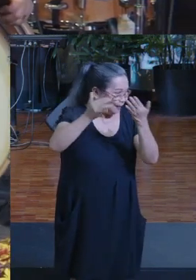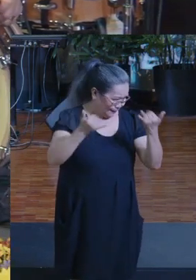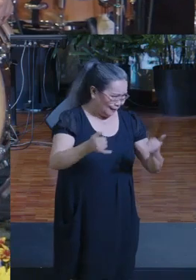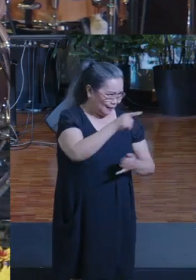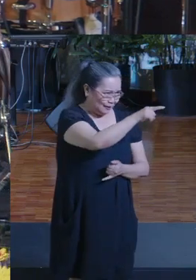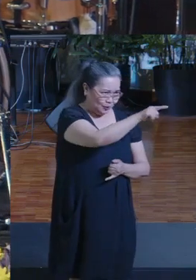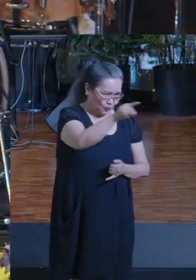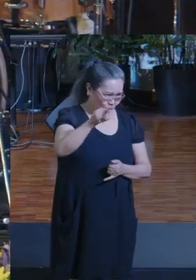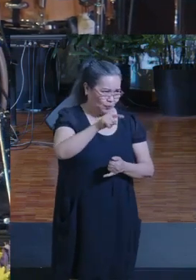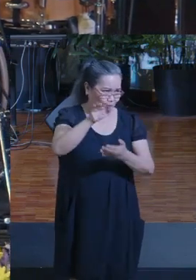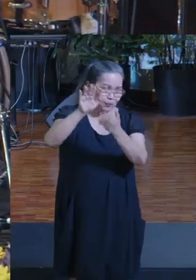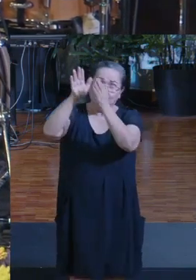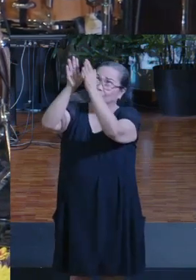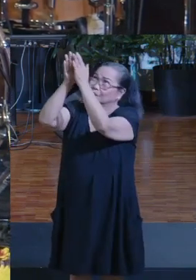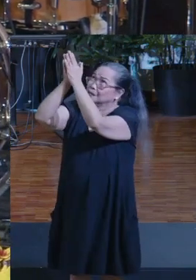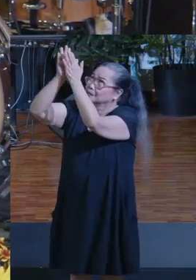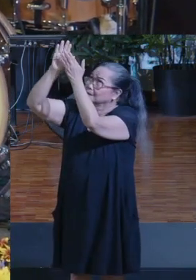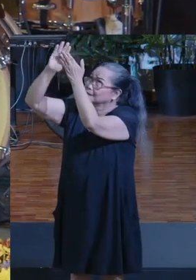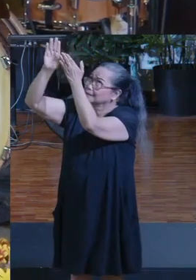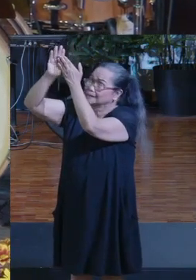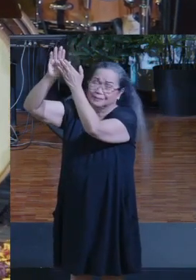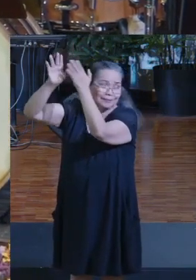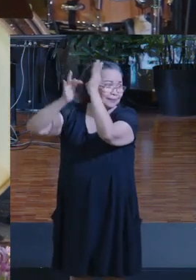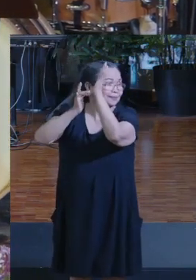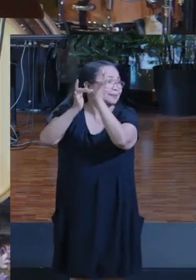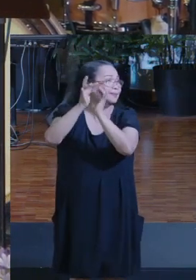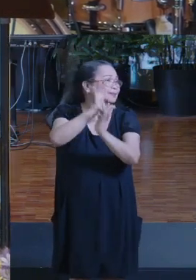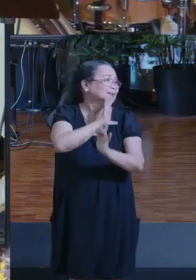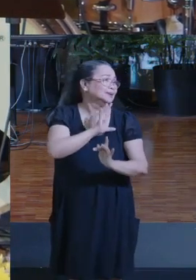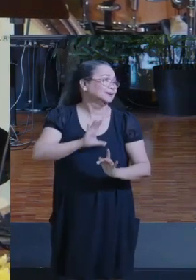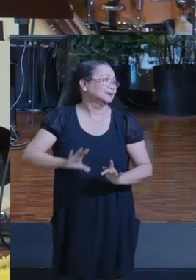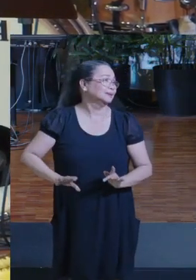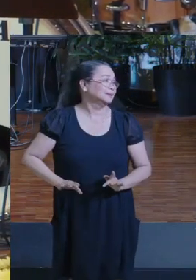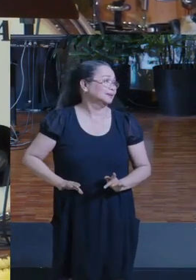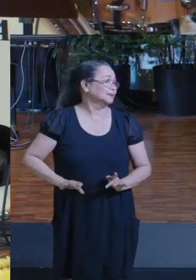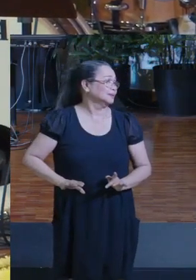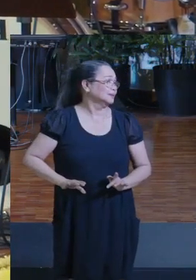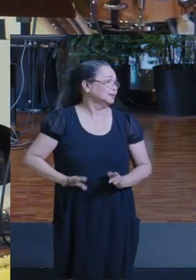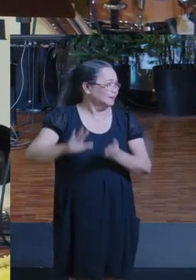tawad. Lumapit na po kayo kay Kristo Jesus.